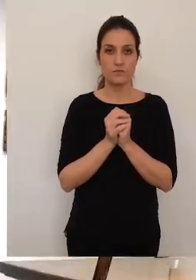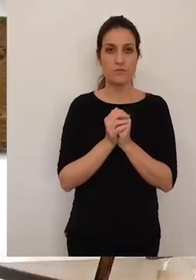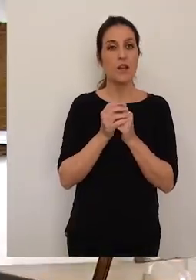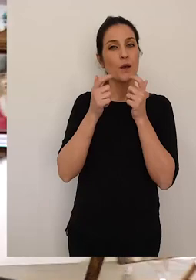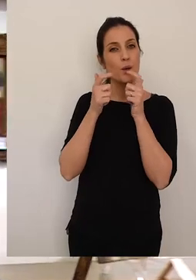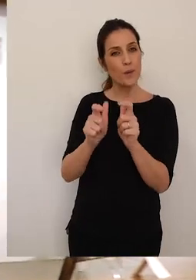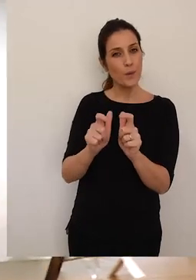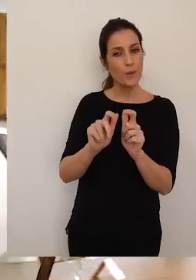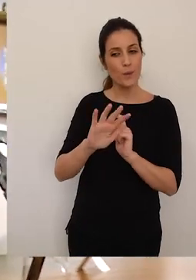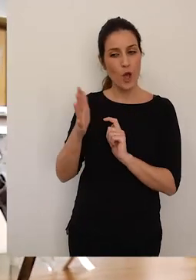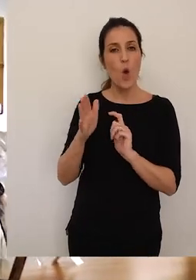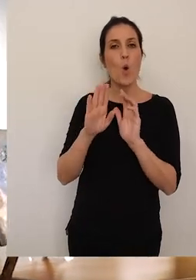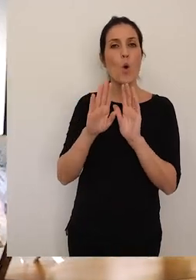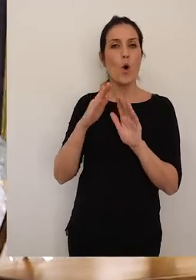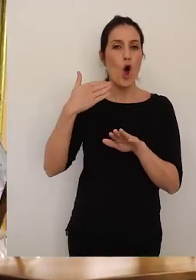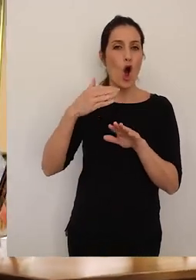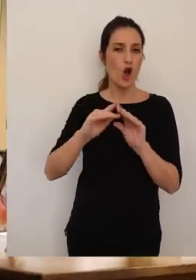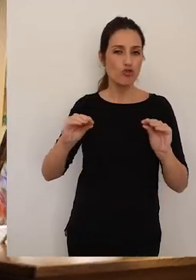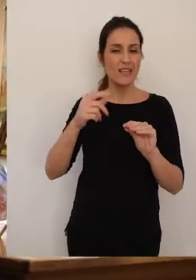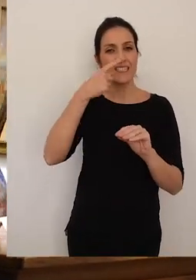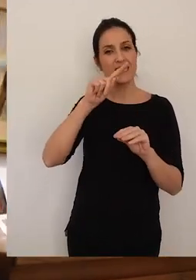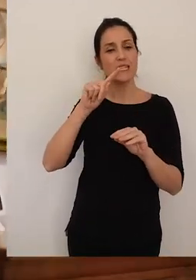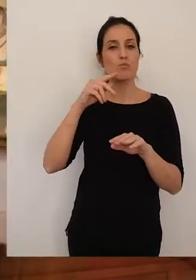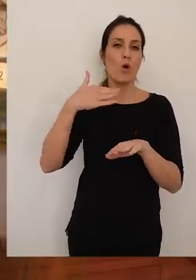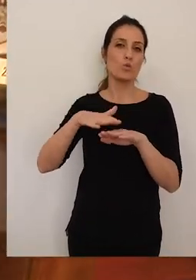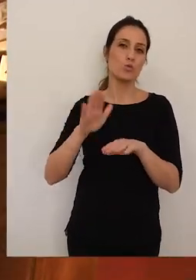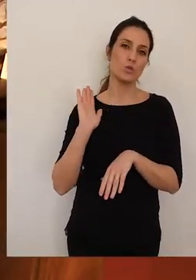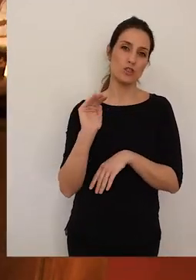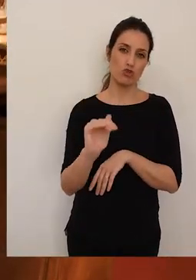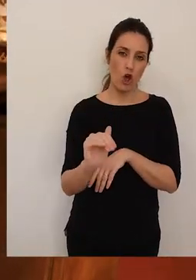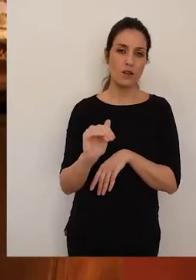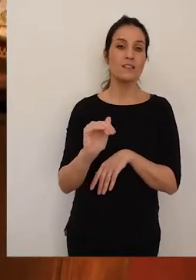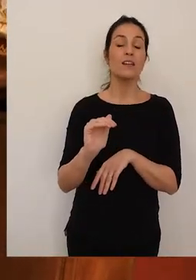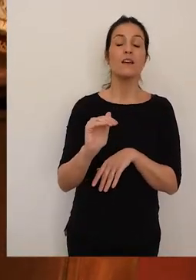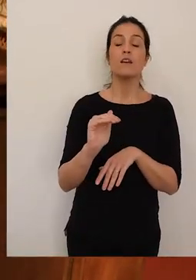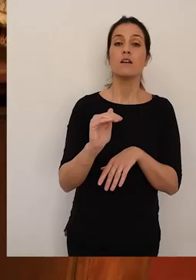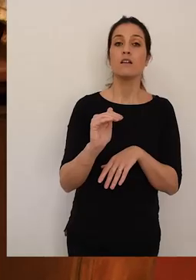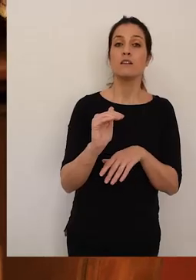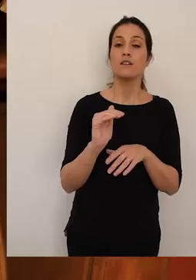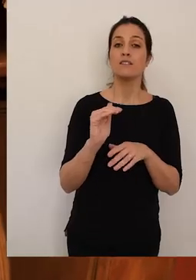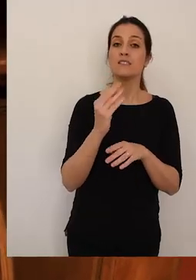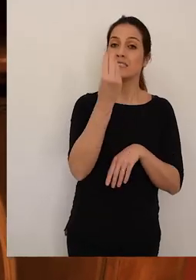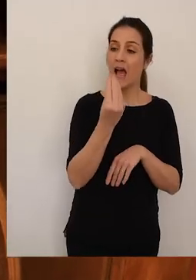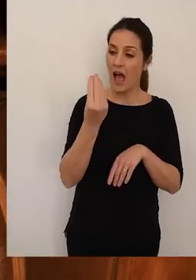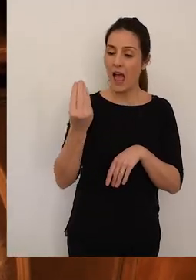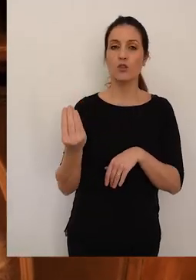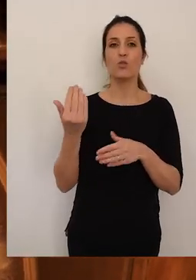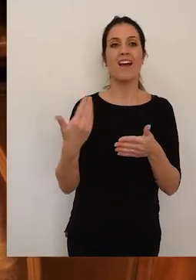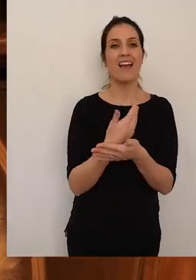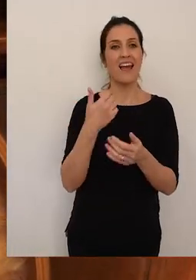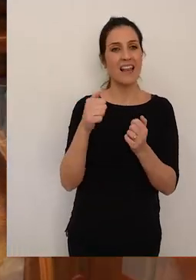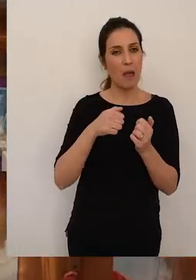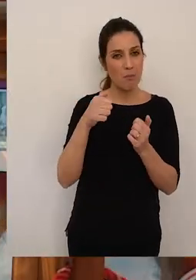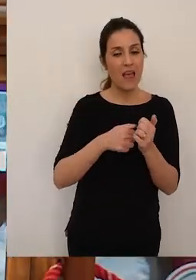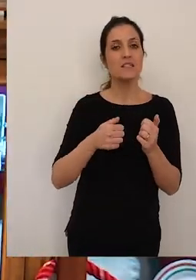Una sezione dedicata a numerosi oggetti di uso quotidiano e preziosi manufatti tra cui bronzi, statue di cartapesta e ventagli.